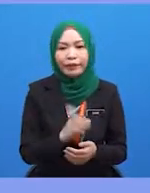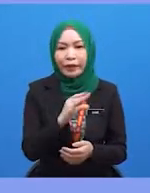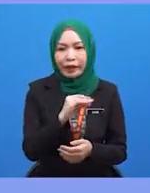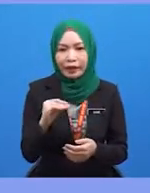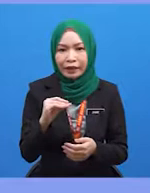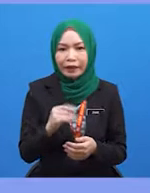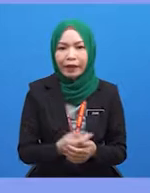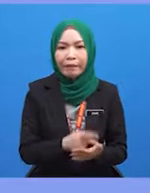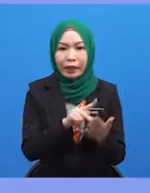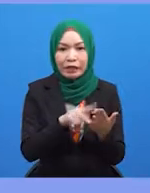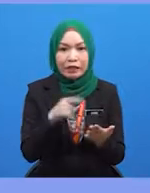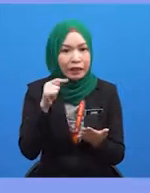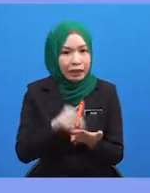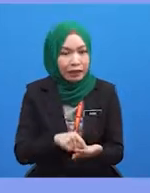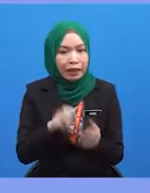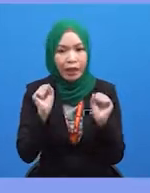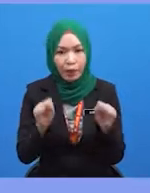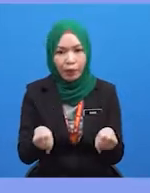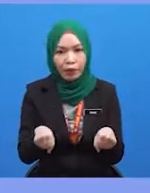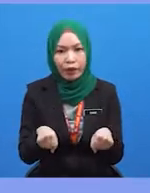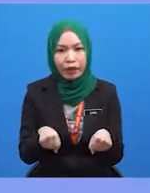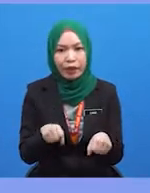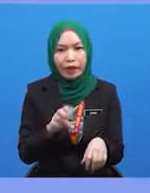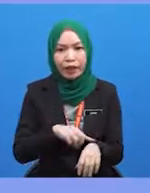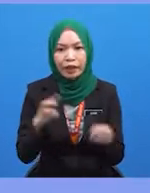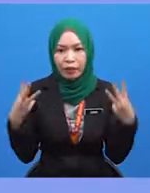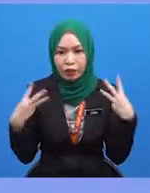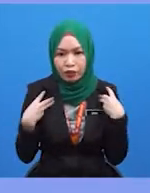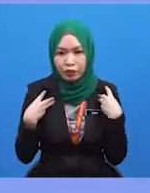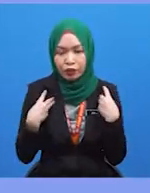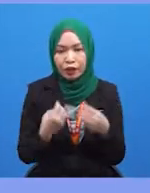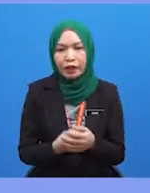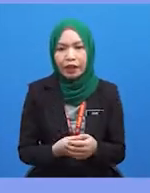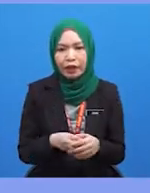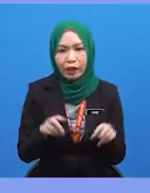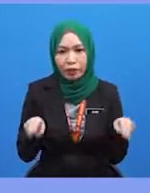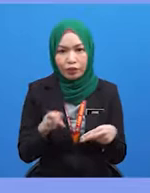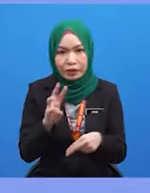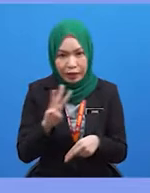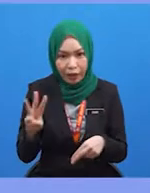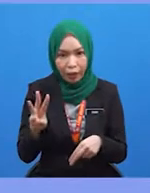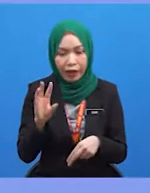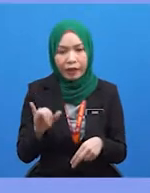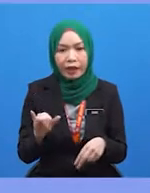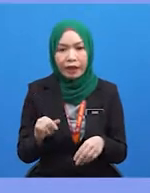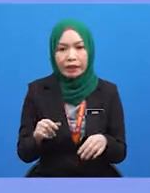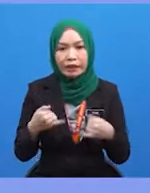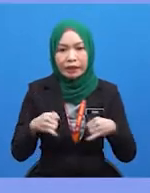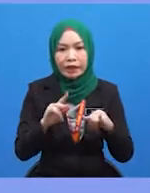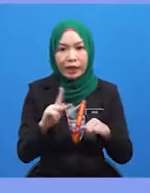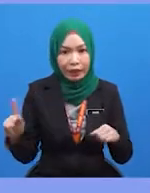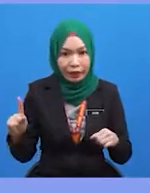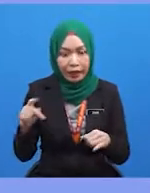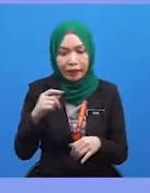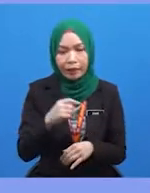Makna penyelidikan ini boleh diwujudkan oleh usahawan yang dijalankan oleh tenaga